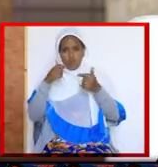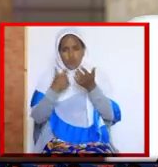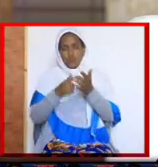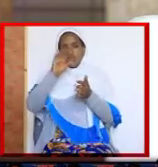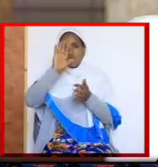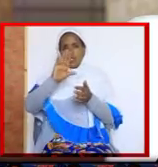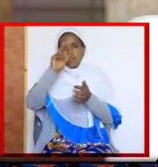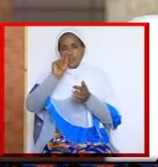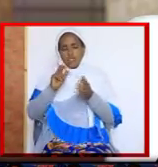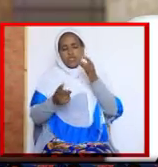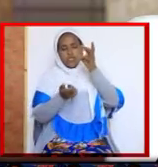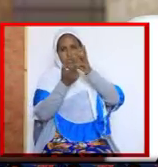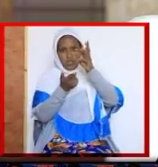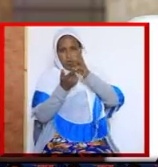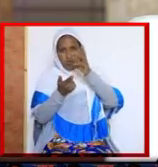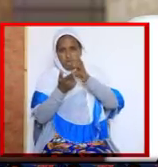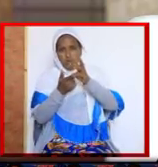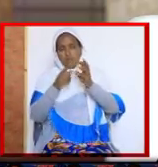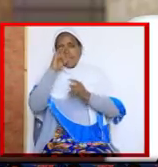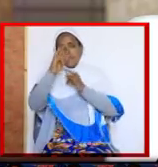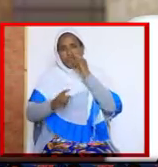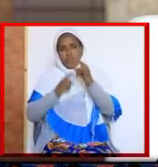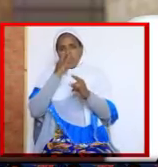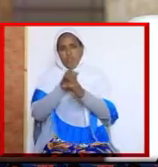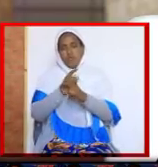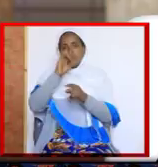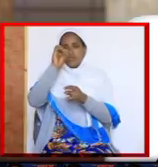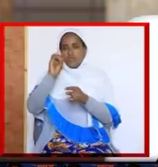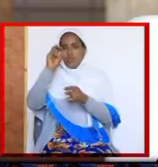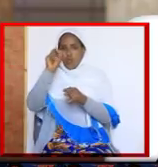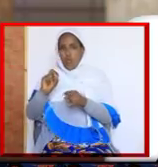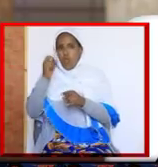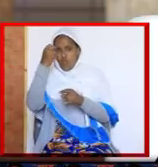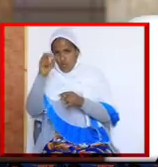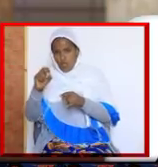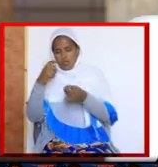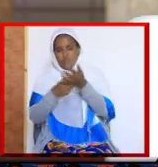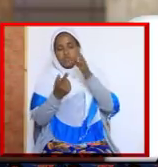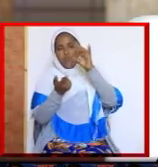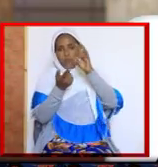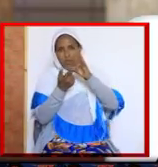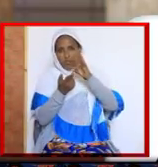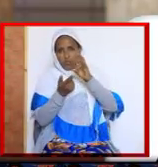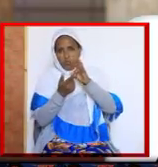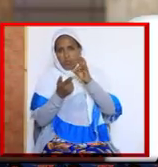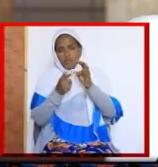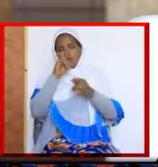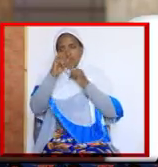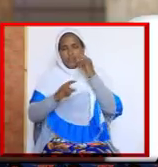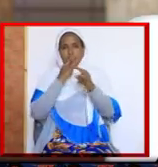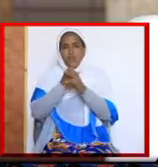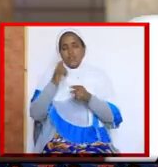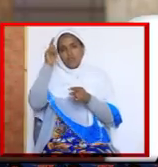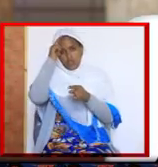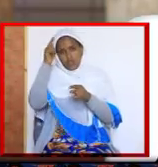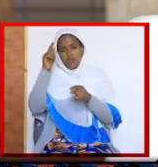በዘመነ ጼዋዊ ይመሰላል ማለት ነው። ሰባተኛው ያው ዘመነ ኒቆዲሞስ ነው። ዘመነ ሚጠት ነው። በዘመነ ሚጠት ኒቆዲሞስ